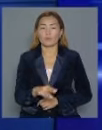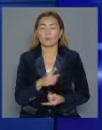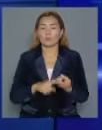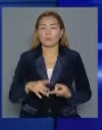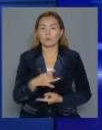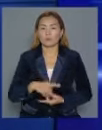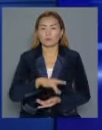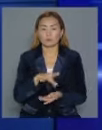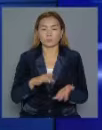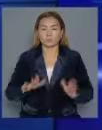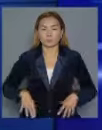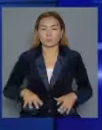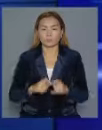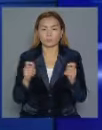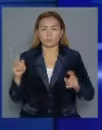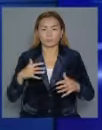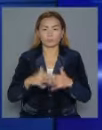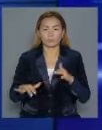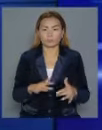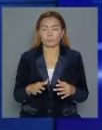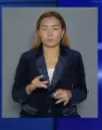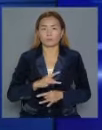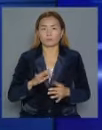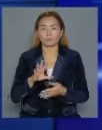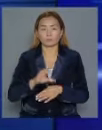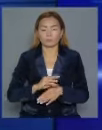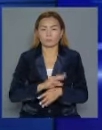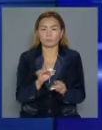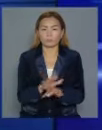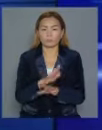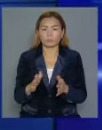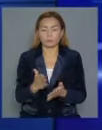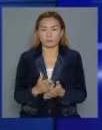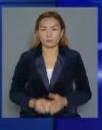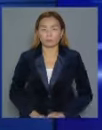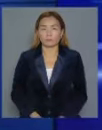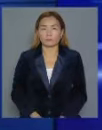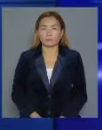орай аудан орталығында салтанатты шара өтіп, мерекелік кеш соңы гала концерт қоласты.